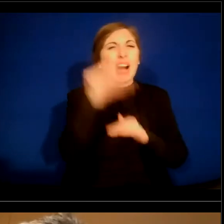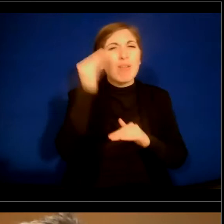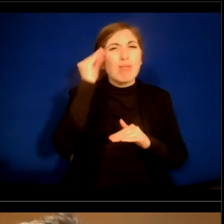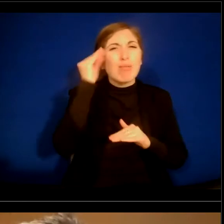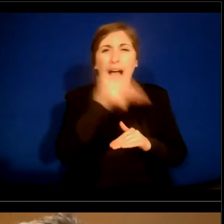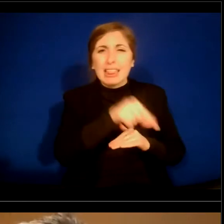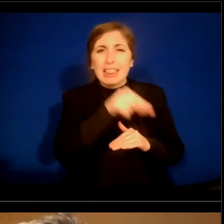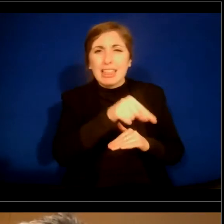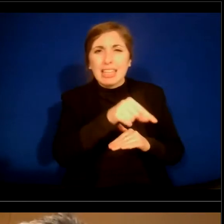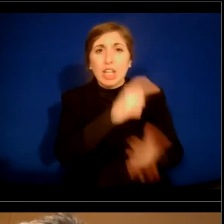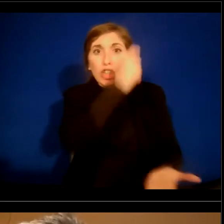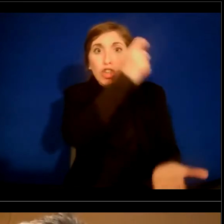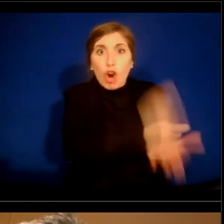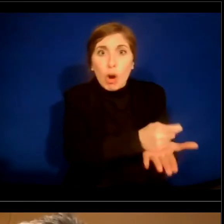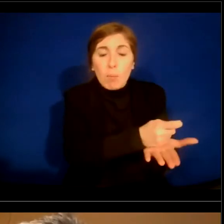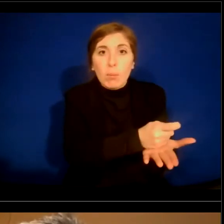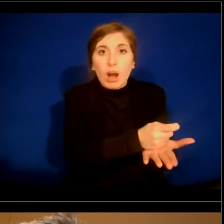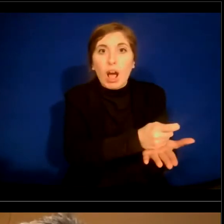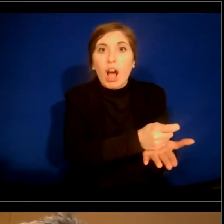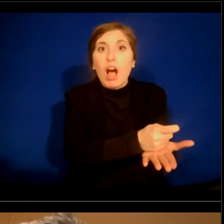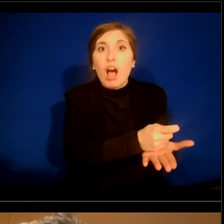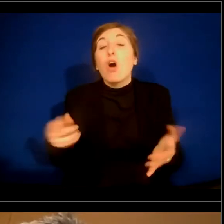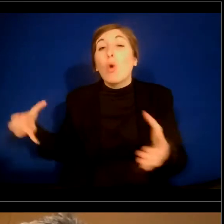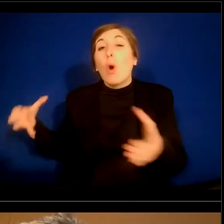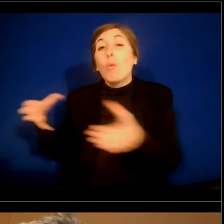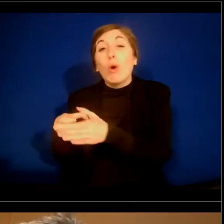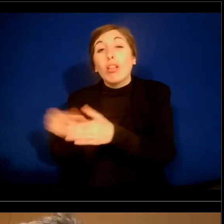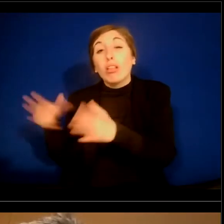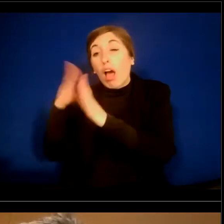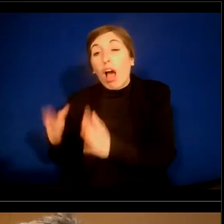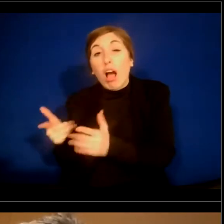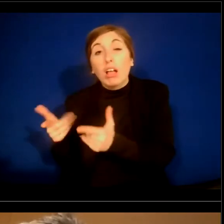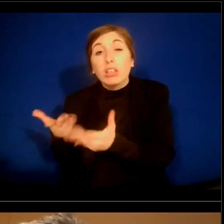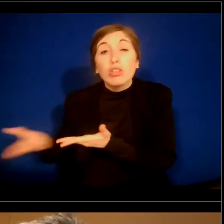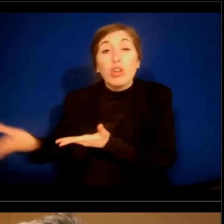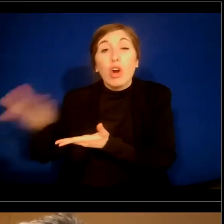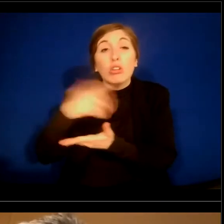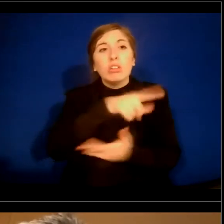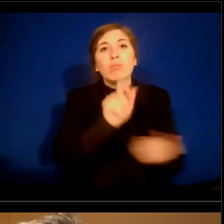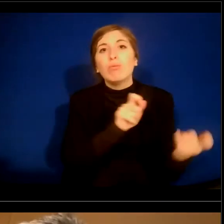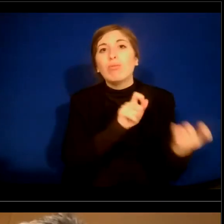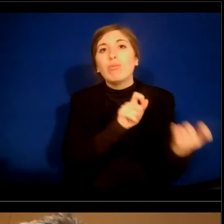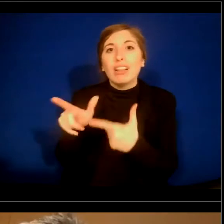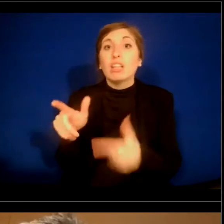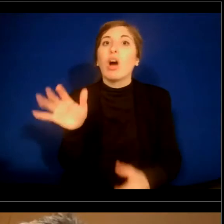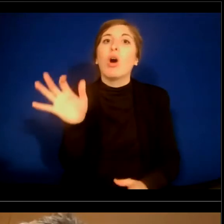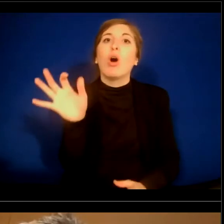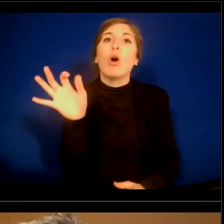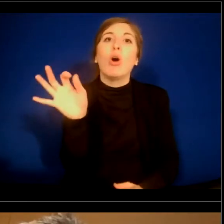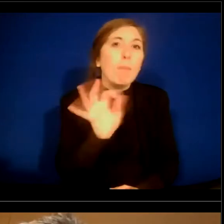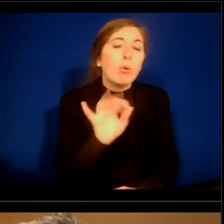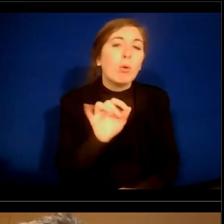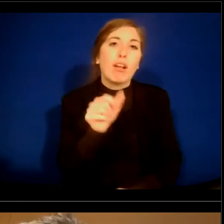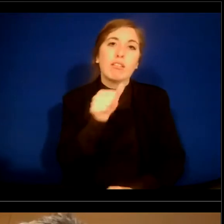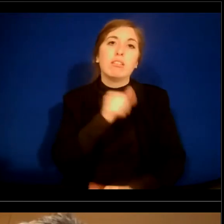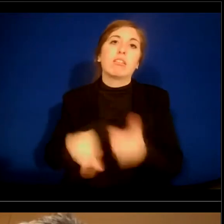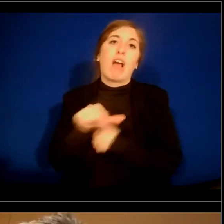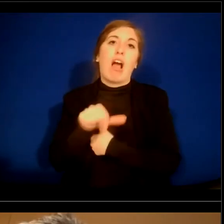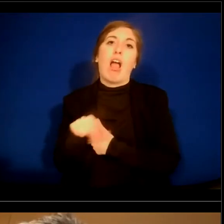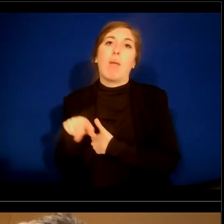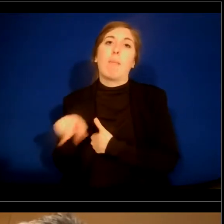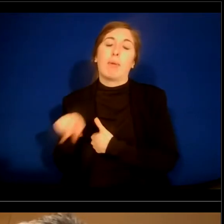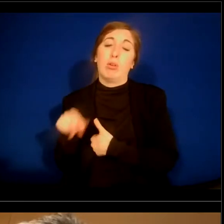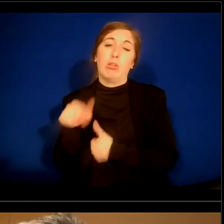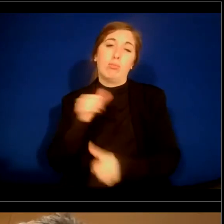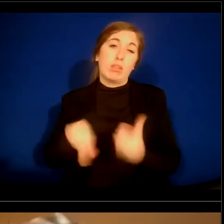alle comunità, agli sfollati, oppure scambiate in cambio di favori. Per cui, ecco, anche quello è un